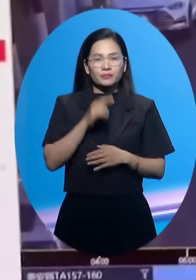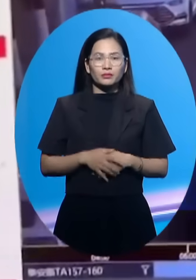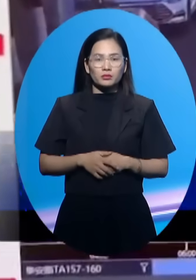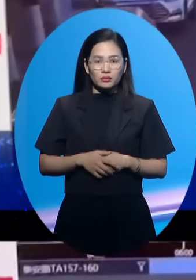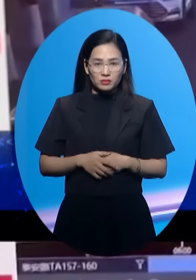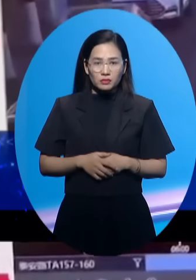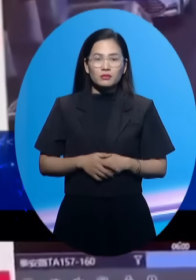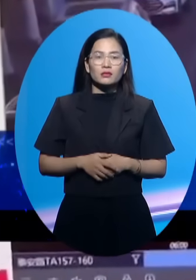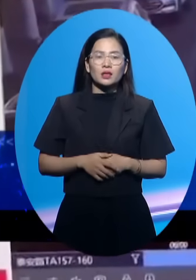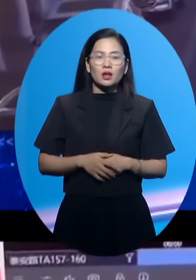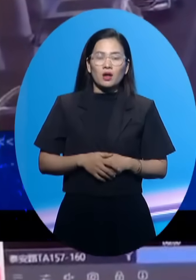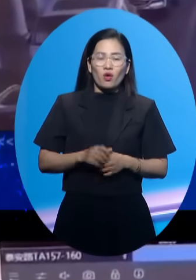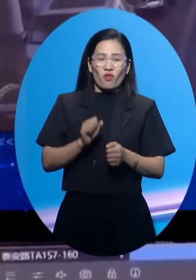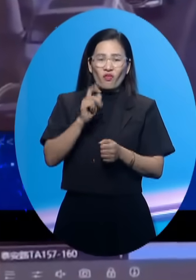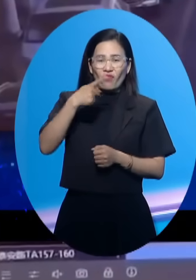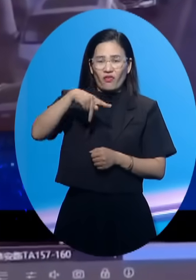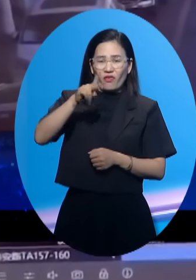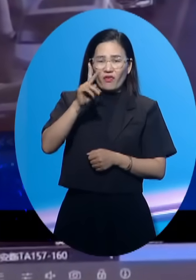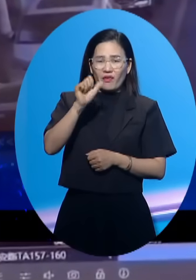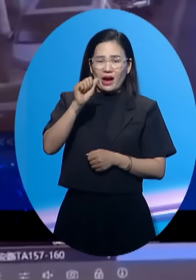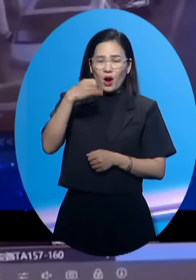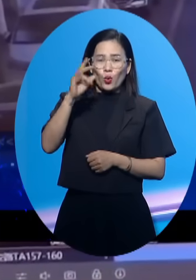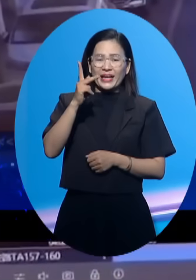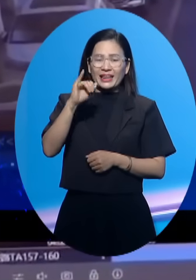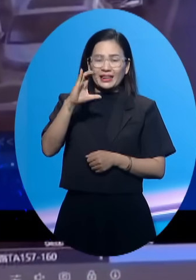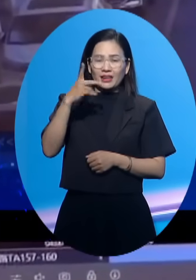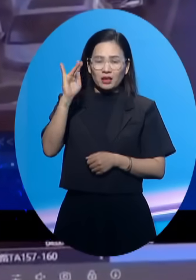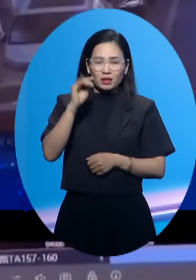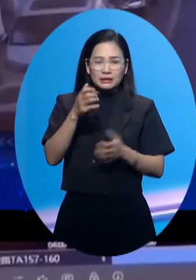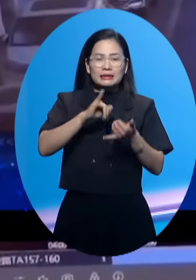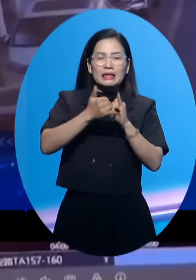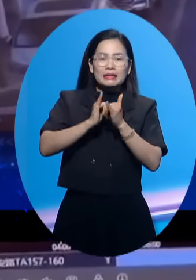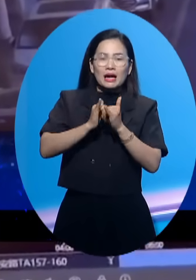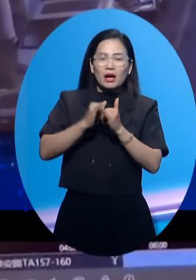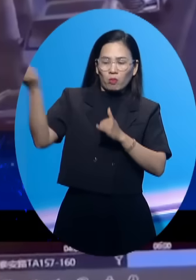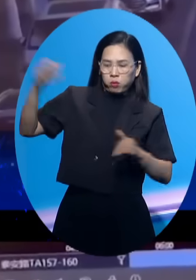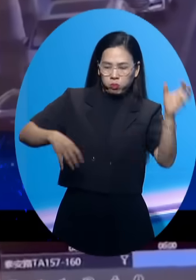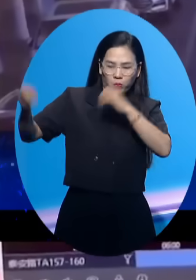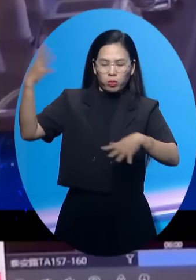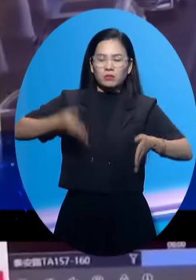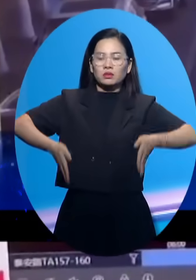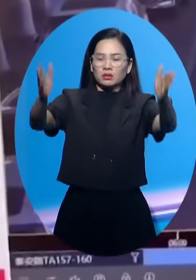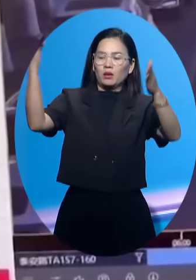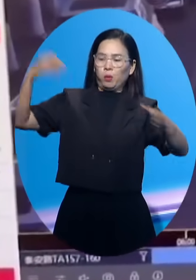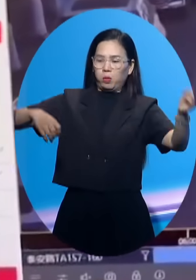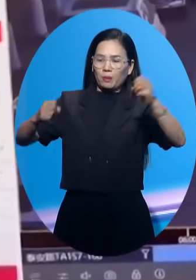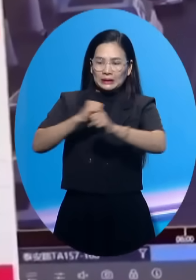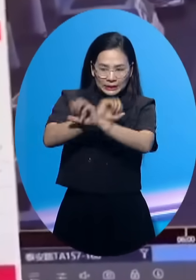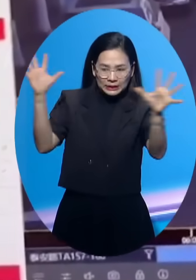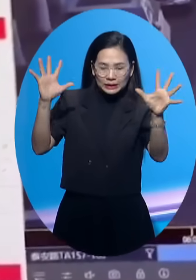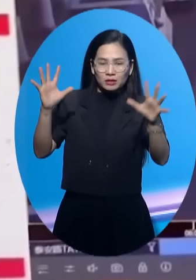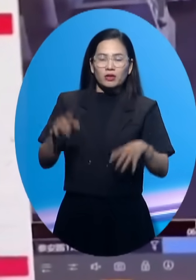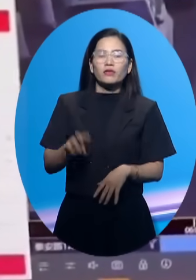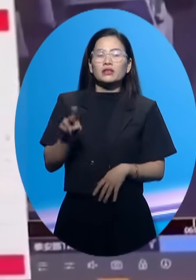Theo Global Times, vụ pháo kích xảy ra vào 14 giờ chiều ngày 3 tháng 1 theo giờ địa phương tại huyện Trấn Khang, tỉnh Vân Nam, trong bối cảnh giao tranh giữa chính